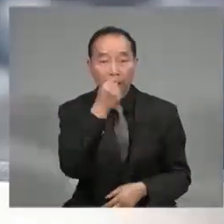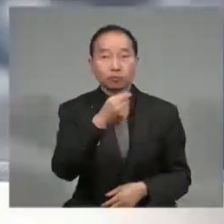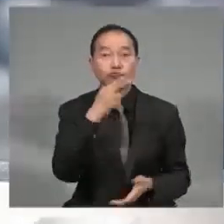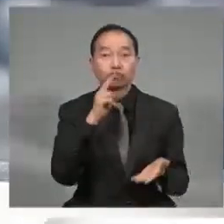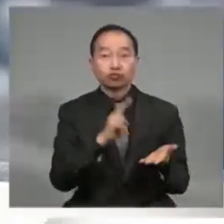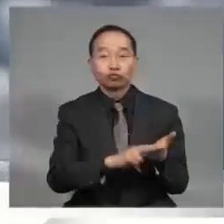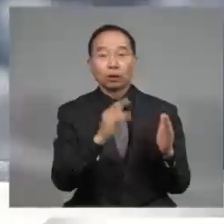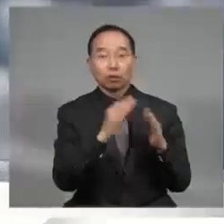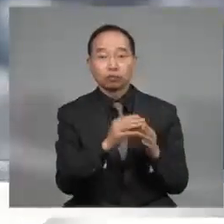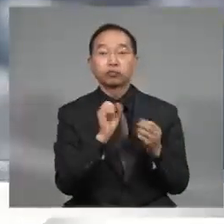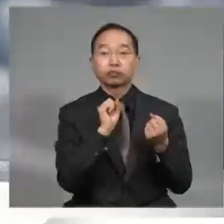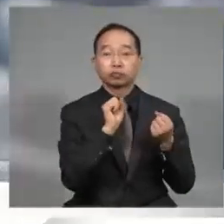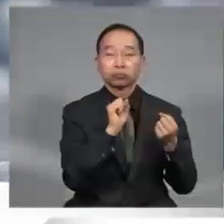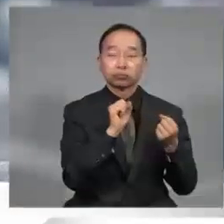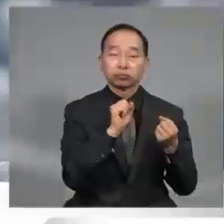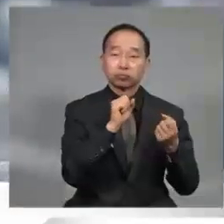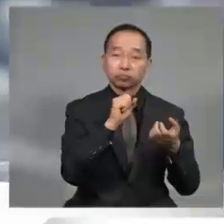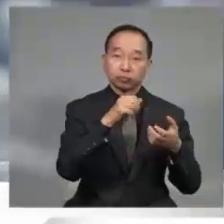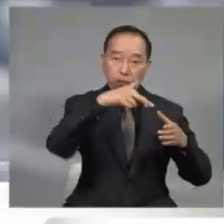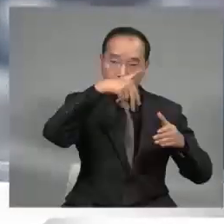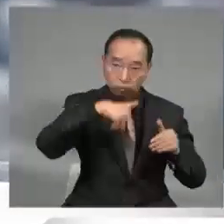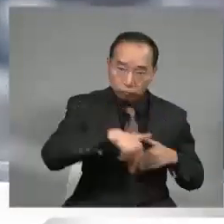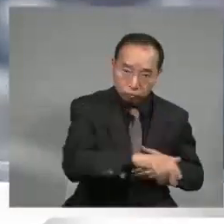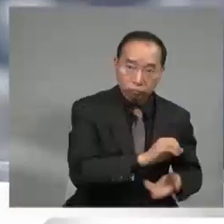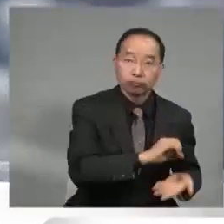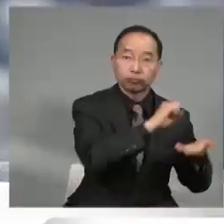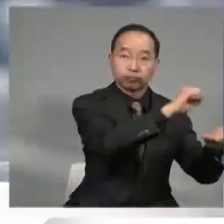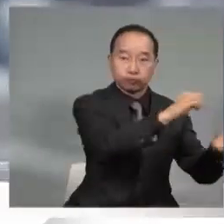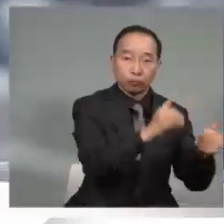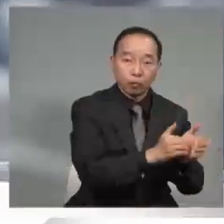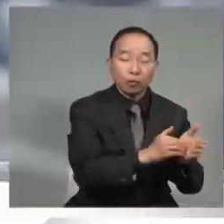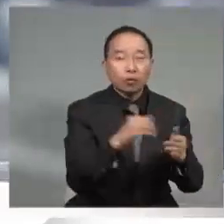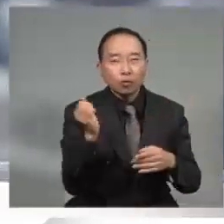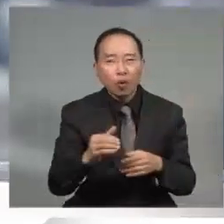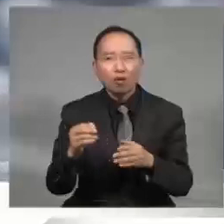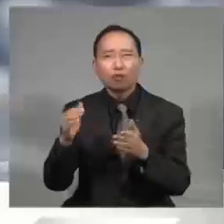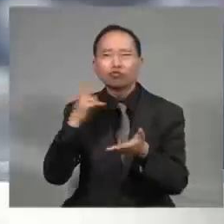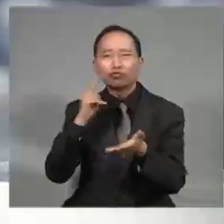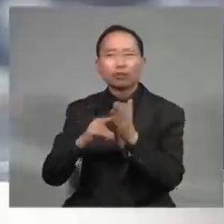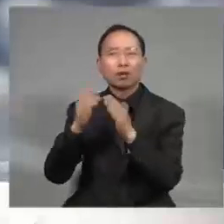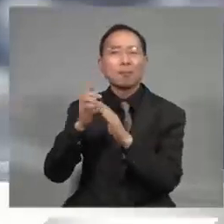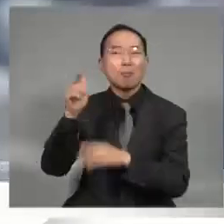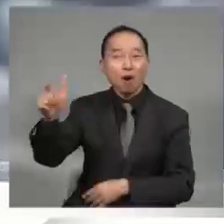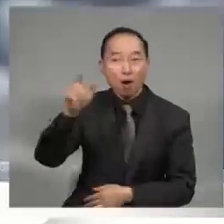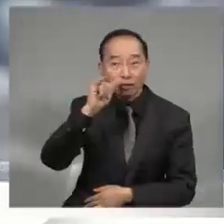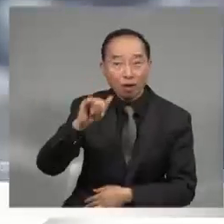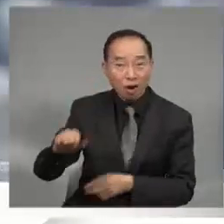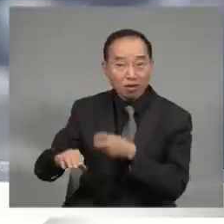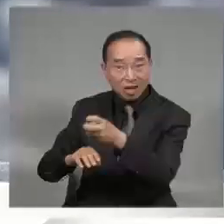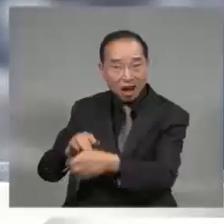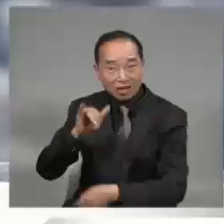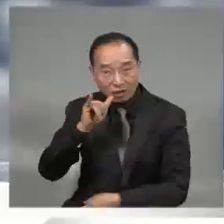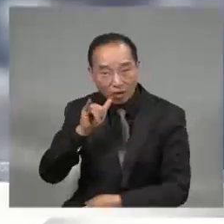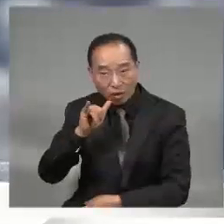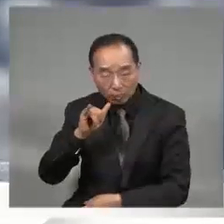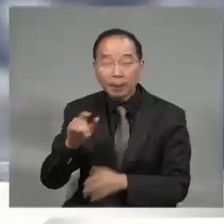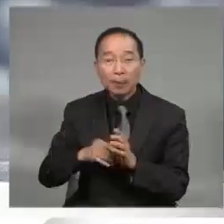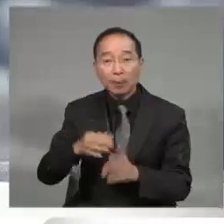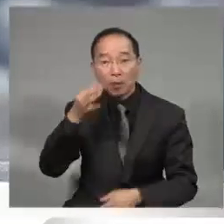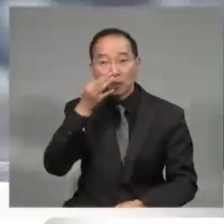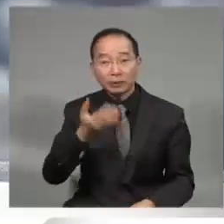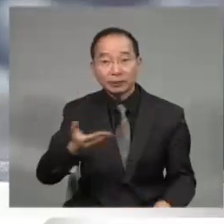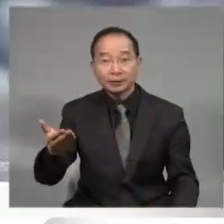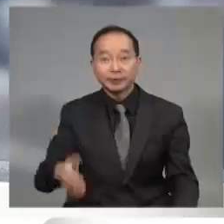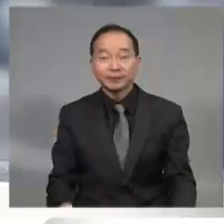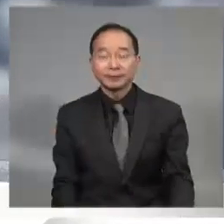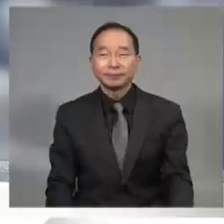이제 차량을 타고 이동해야 되는 거리도 분명히 있을 거란 말이죠. 그렇죠. 예. 그런 부분이 생긴다면 저희가 또 실시간으로 한번 좀 보여드리도록